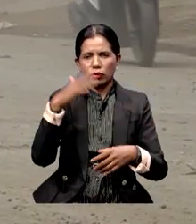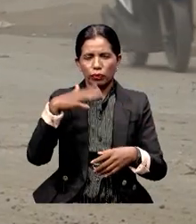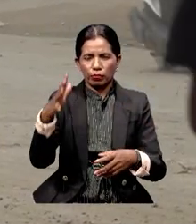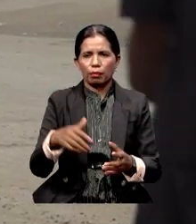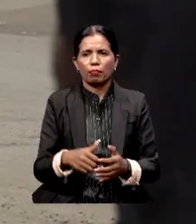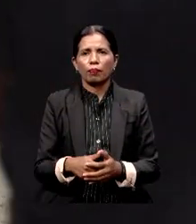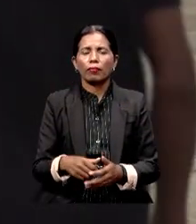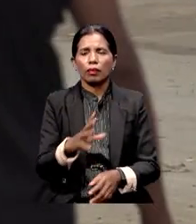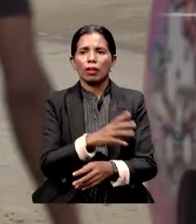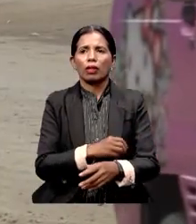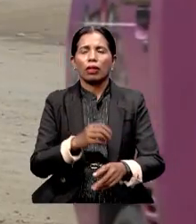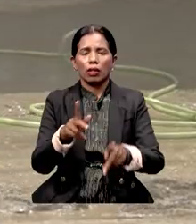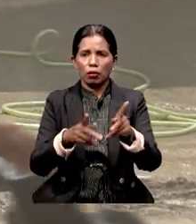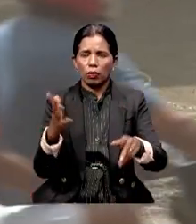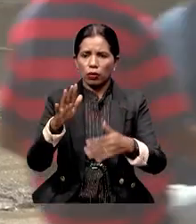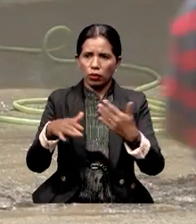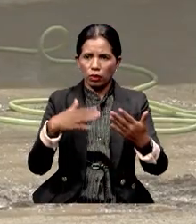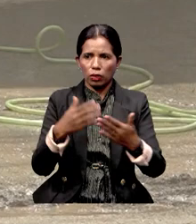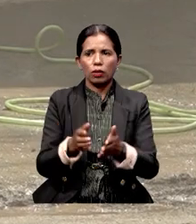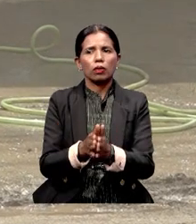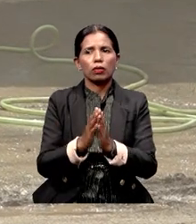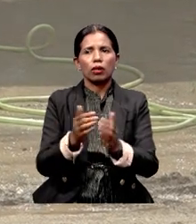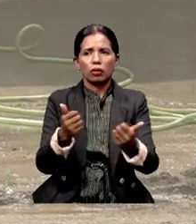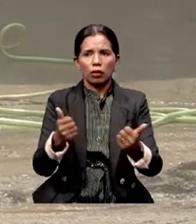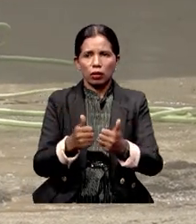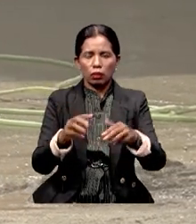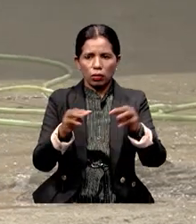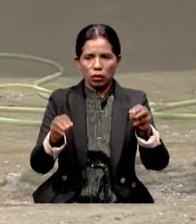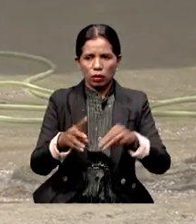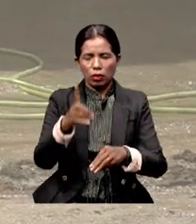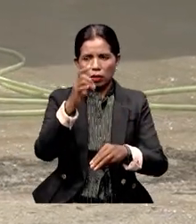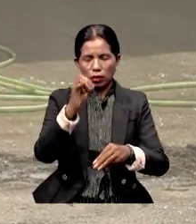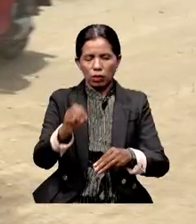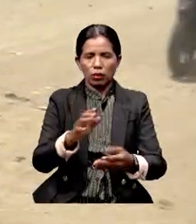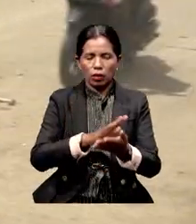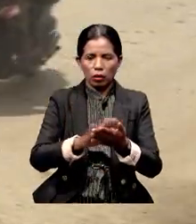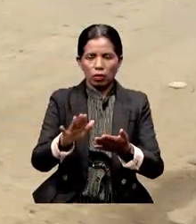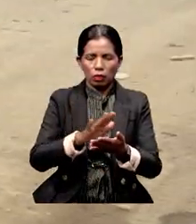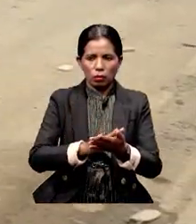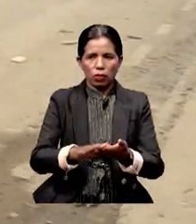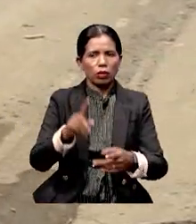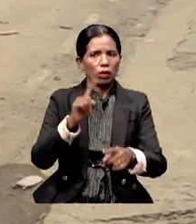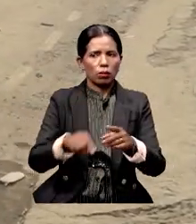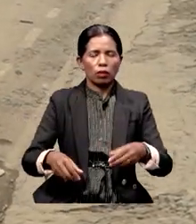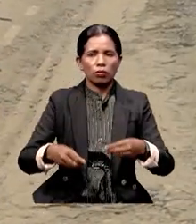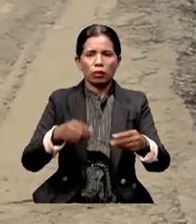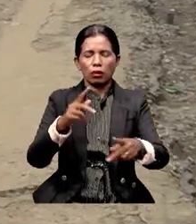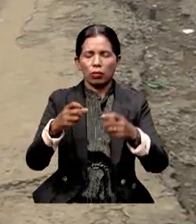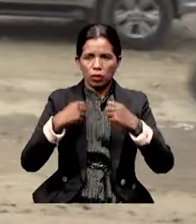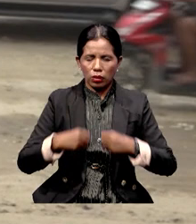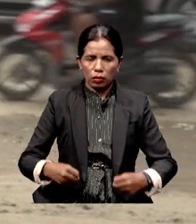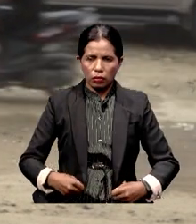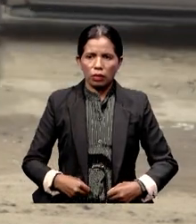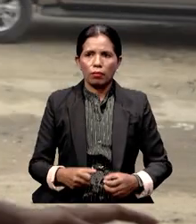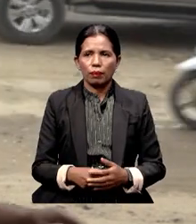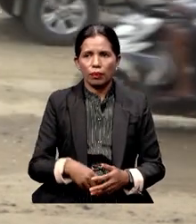Ho situasaun nei komunidade sira husu autoridade munisipiu Dili atu hamos nune la bele foi impactu ba emania Saudi.